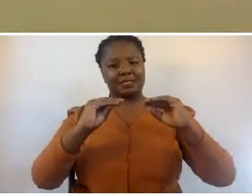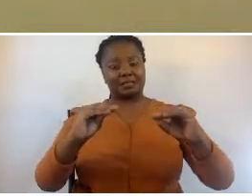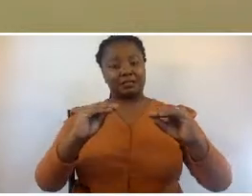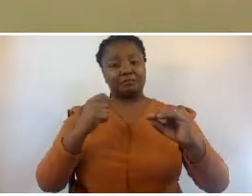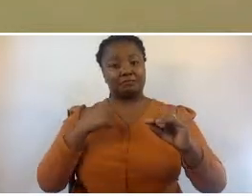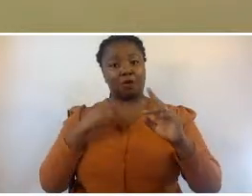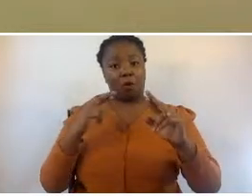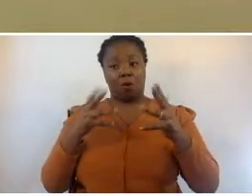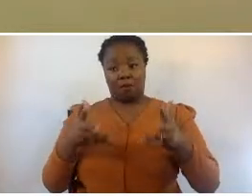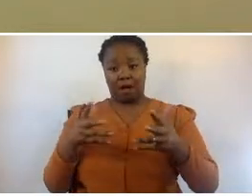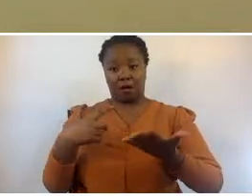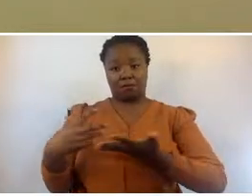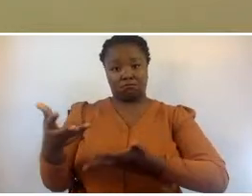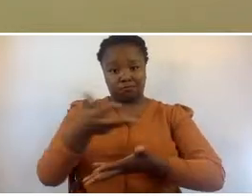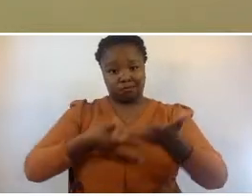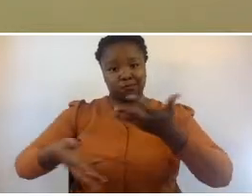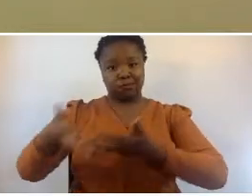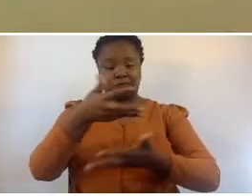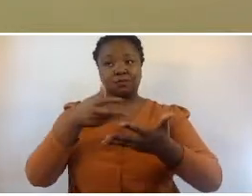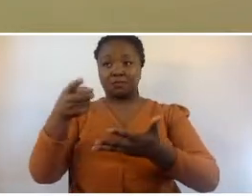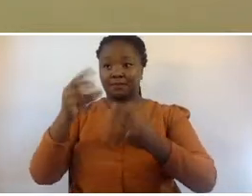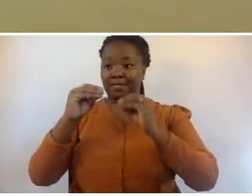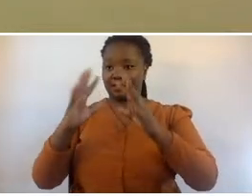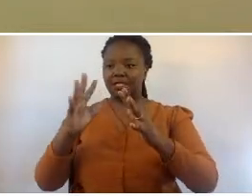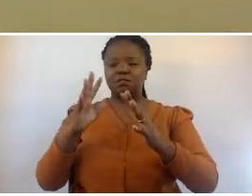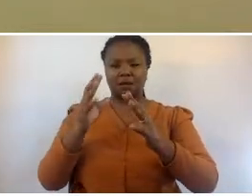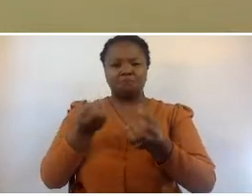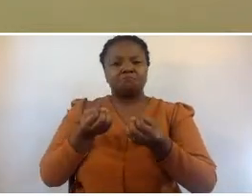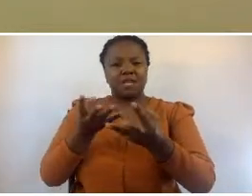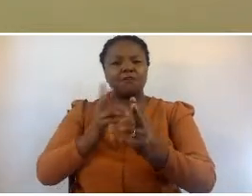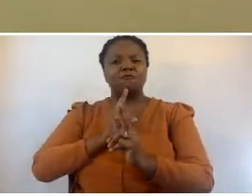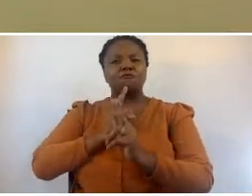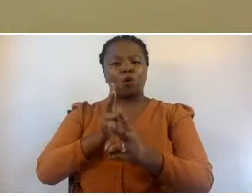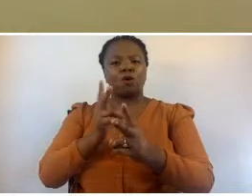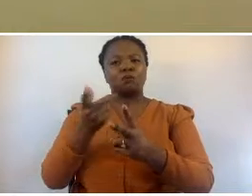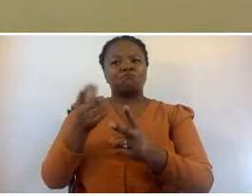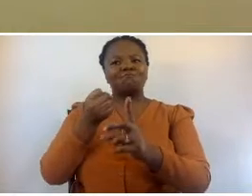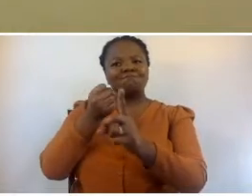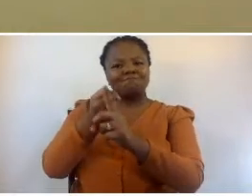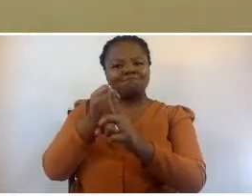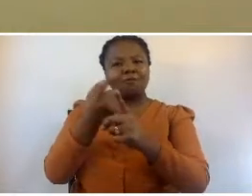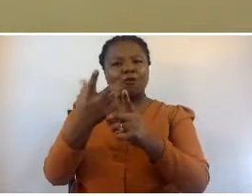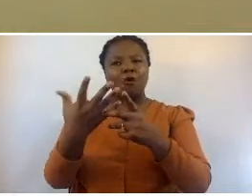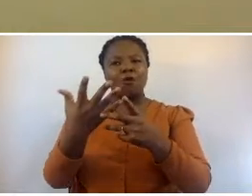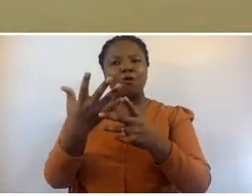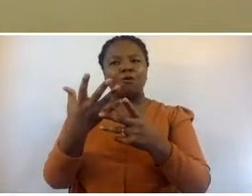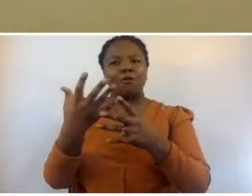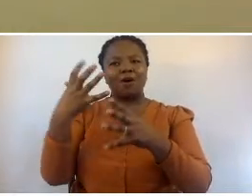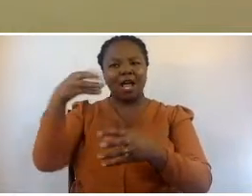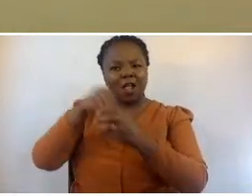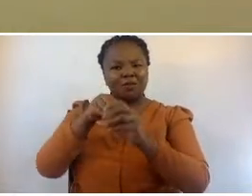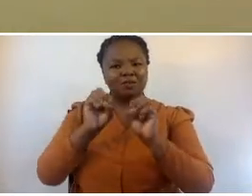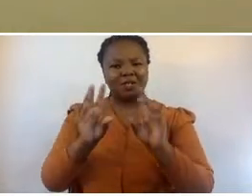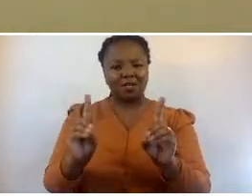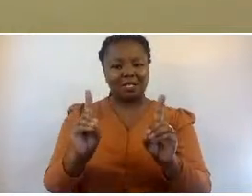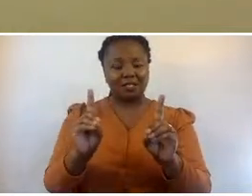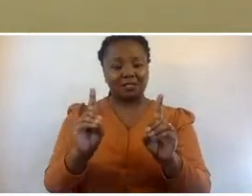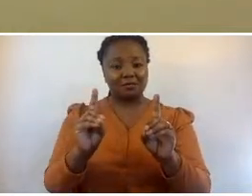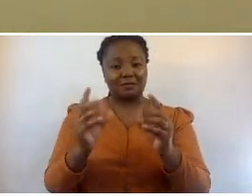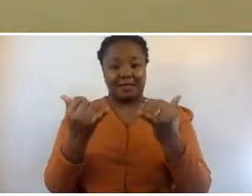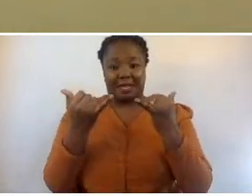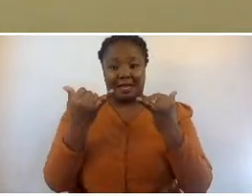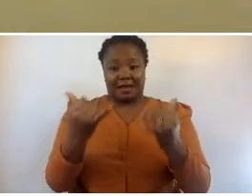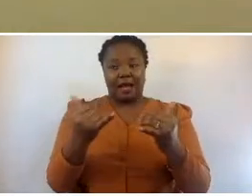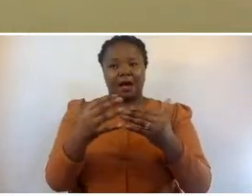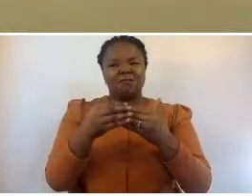Nous félicitons que le webinaire donne aux enseignants et les organisations qui les représentent une voix au chapitre pour discuter l'éducation inclusive du point